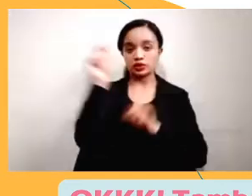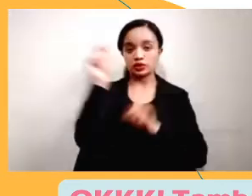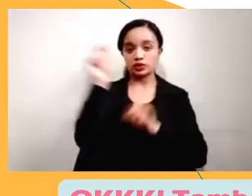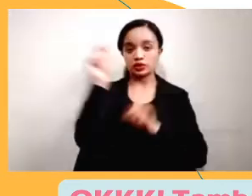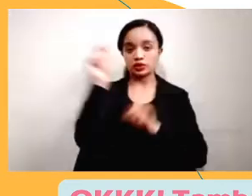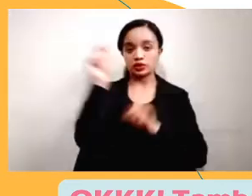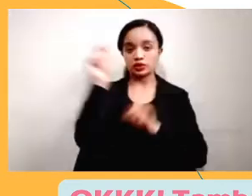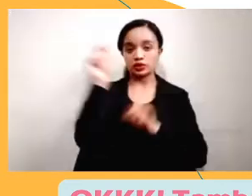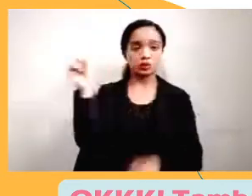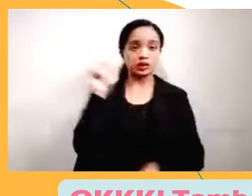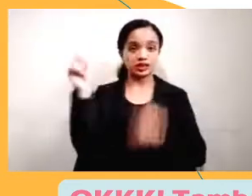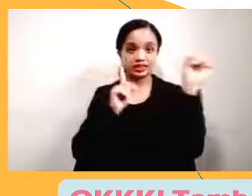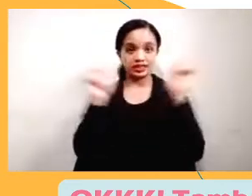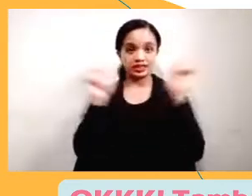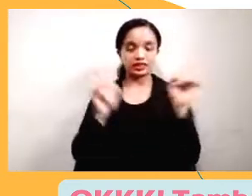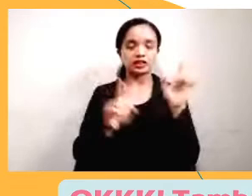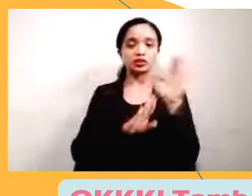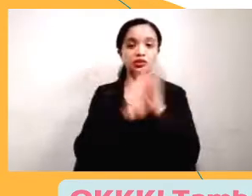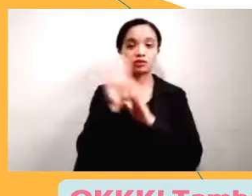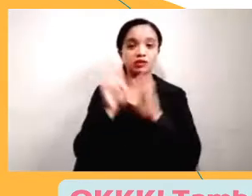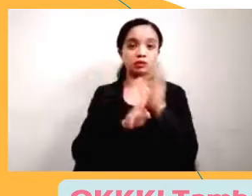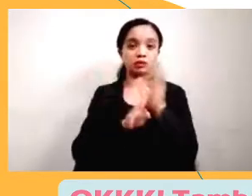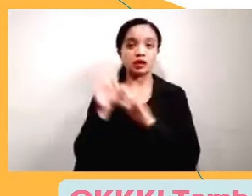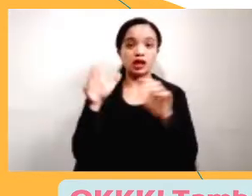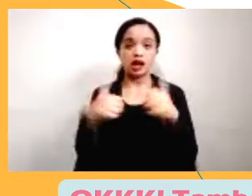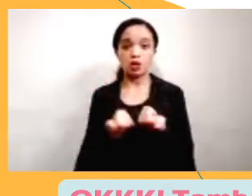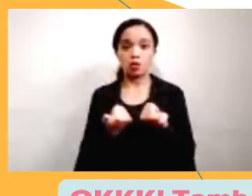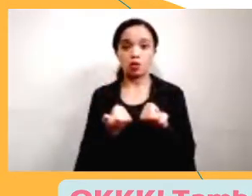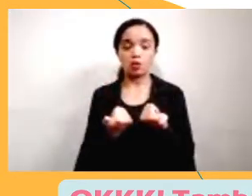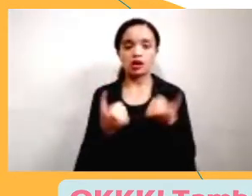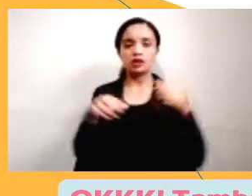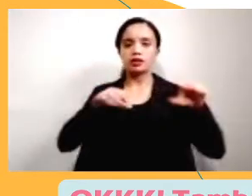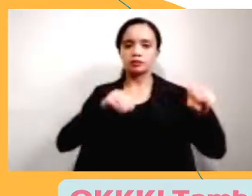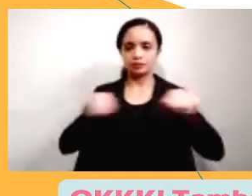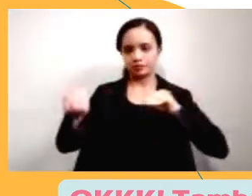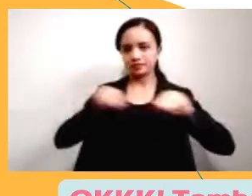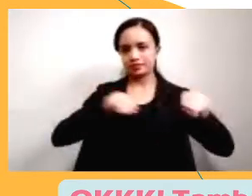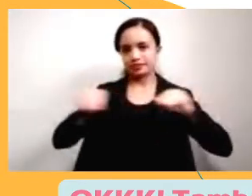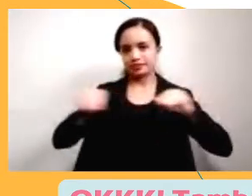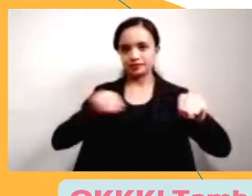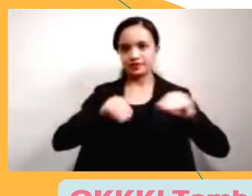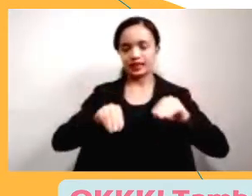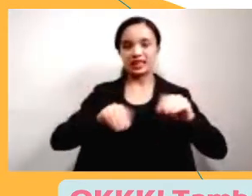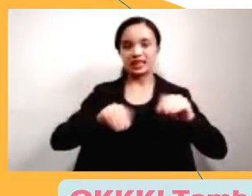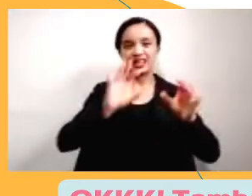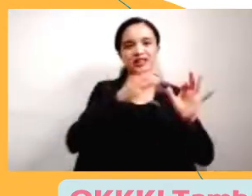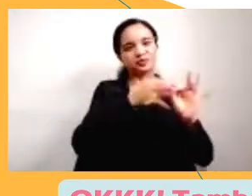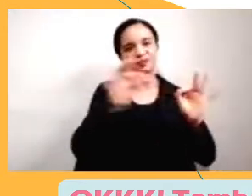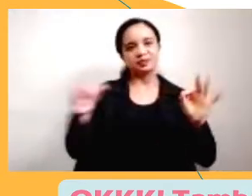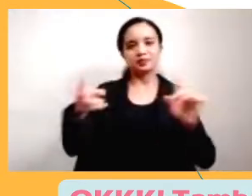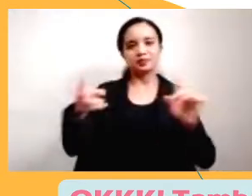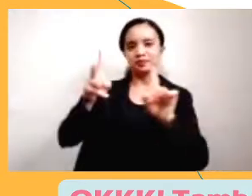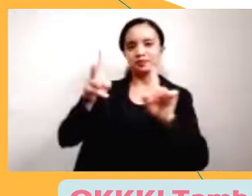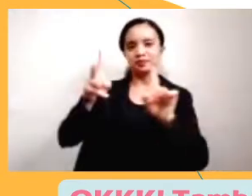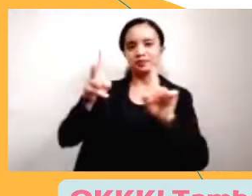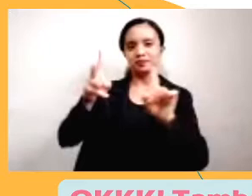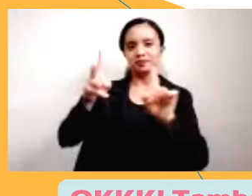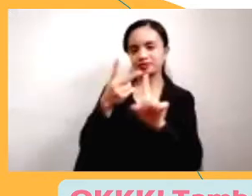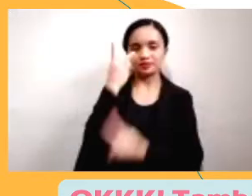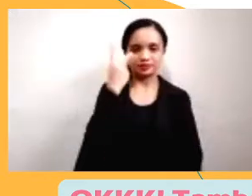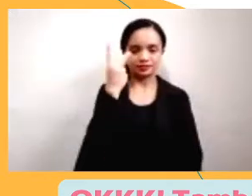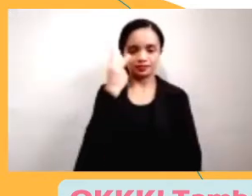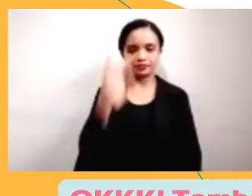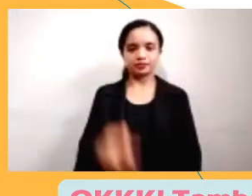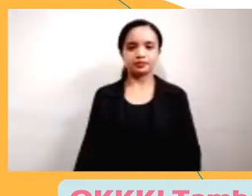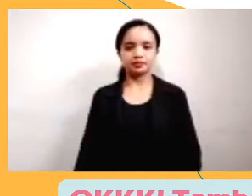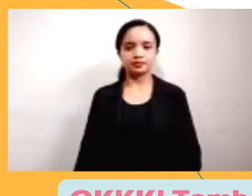ay i-develop natin into a movement vocabulary. Okay, like, sige, tatayo